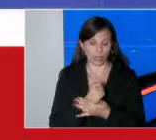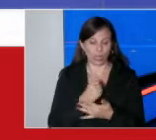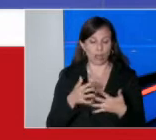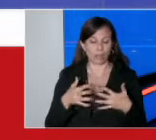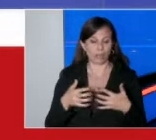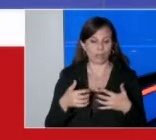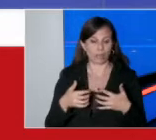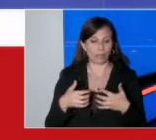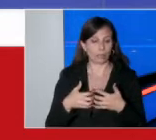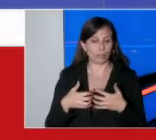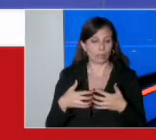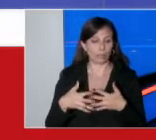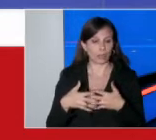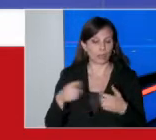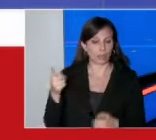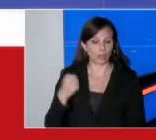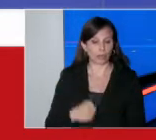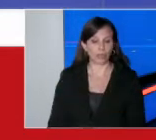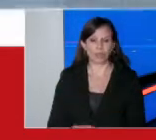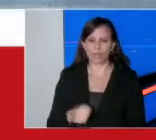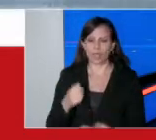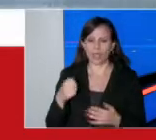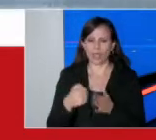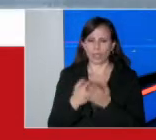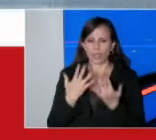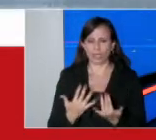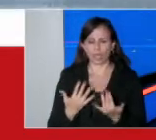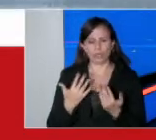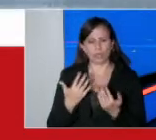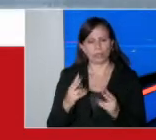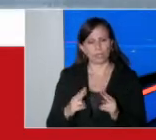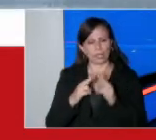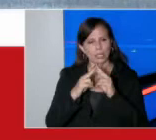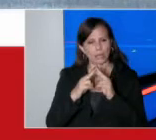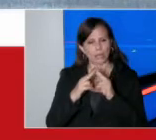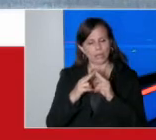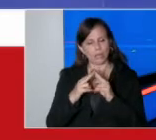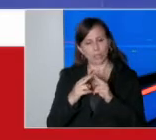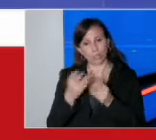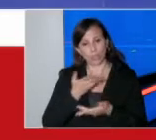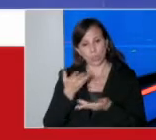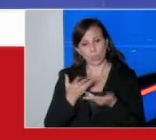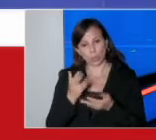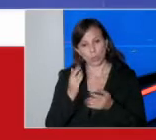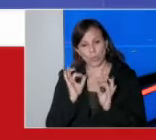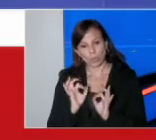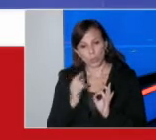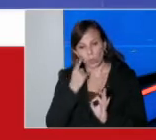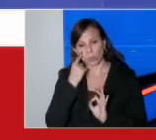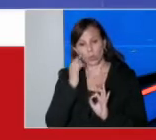האוכלוסייה המורכבת של צרפת יכולה לאמץ מועמד כזה? ועד כמה מדובר אולי בסוג של קוריוז של מועמד